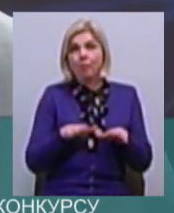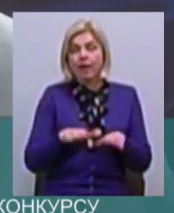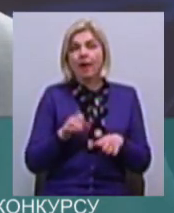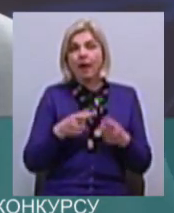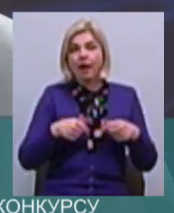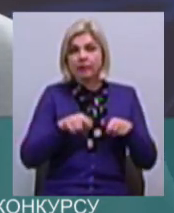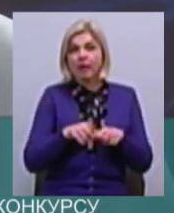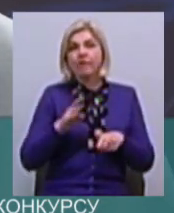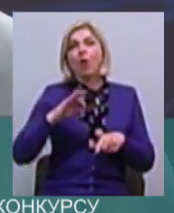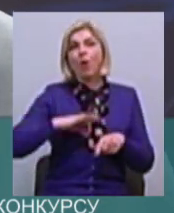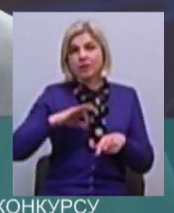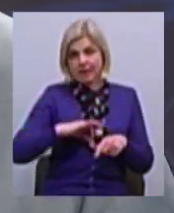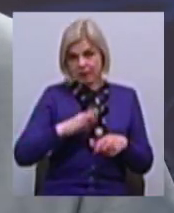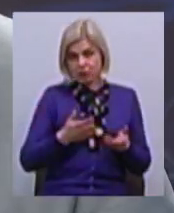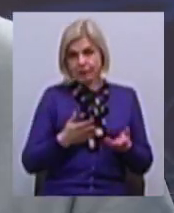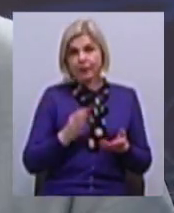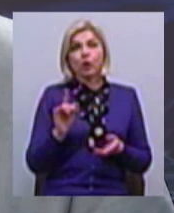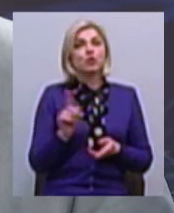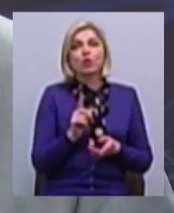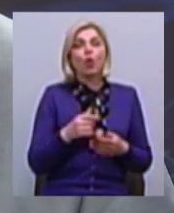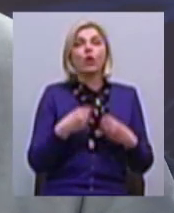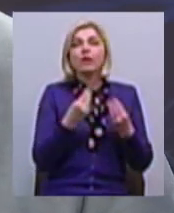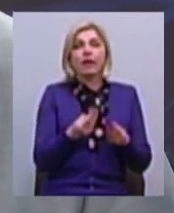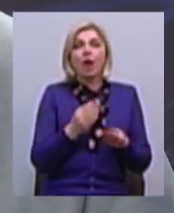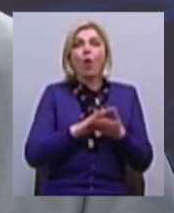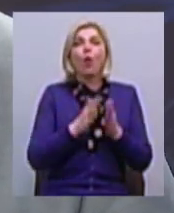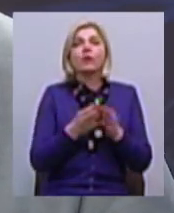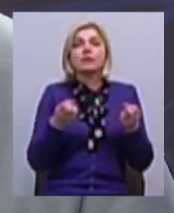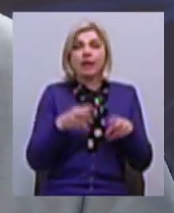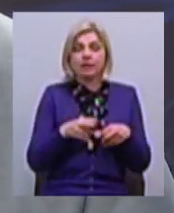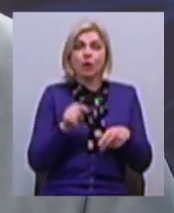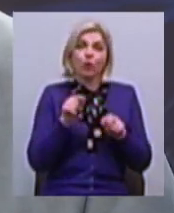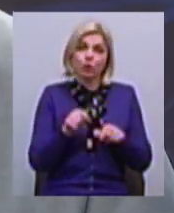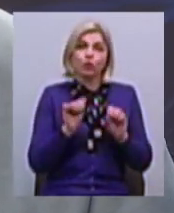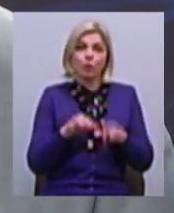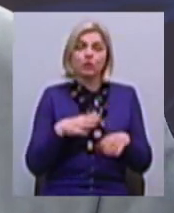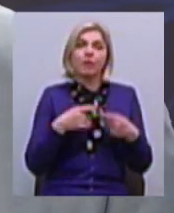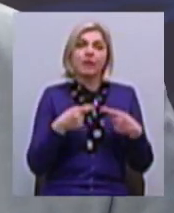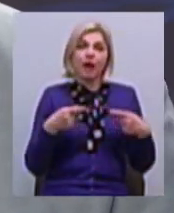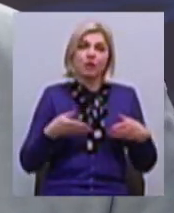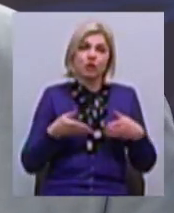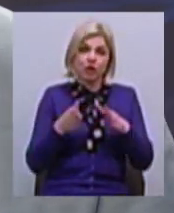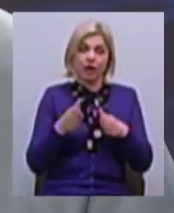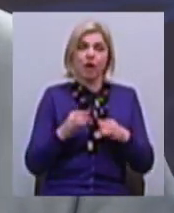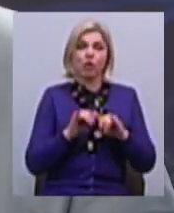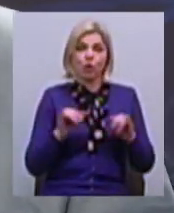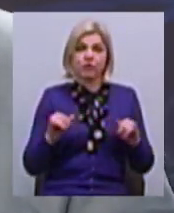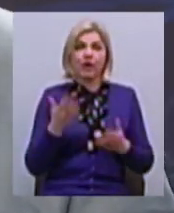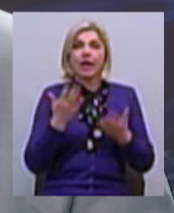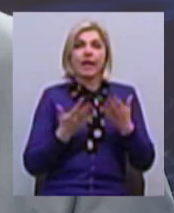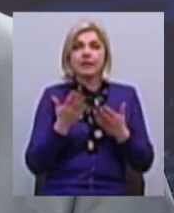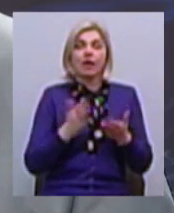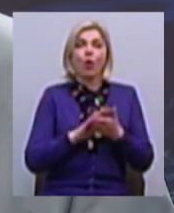ну, користування, в концесію. Що надає концесія? Тут, можливо, декілька шляхів розвитку. Якщо концесіонером буде,